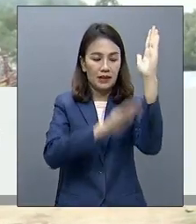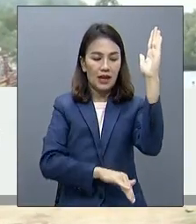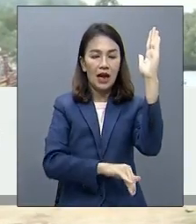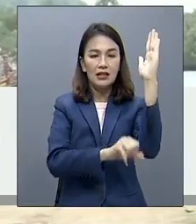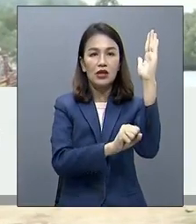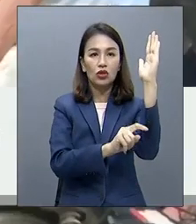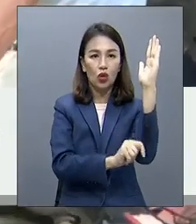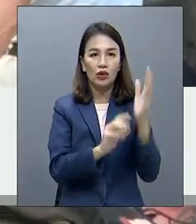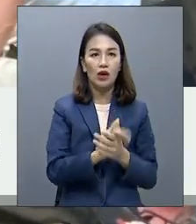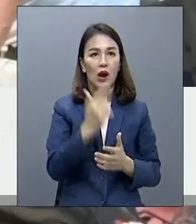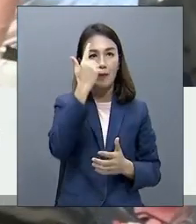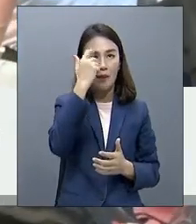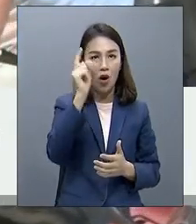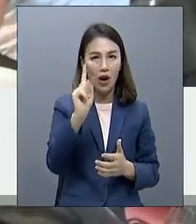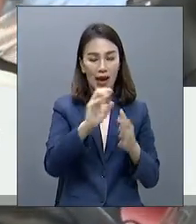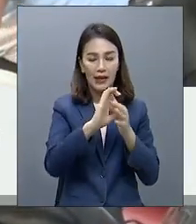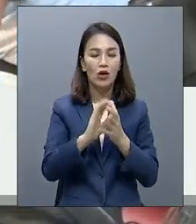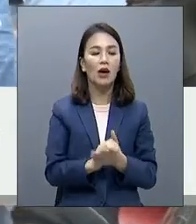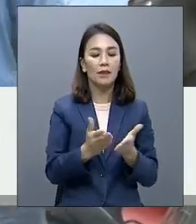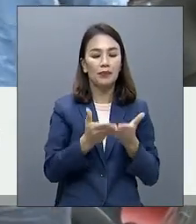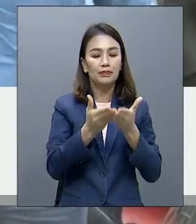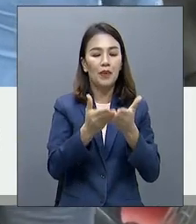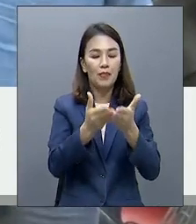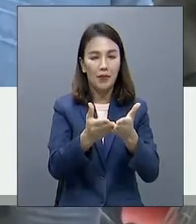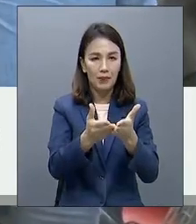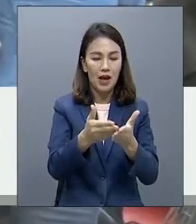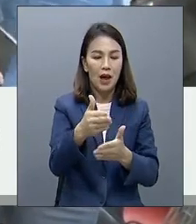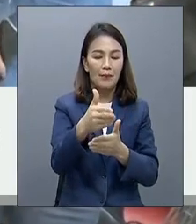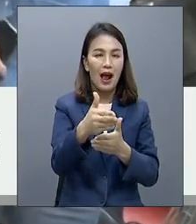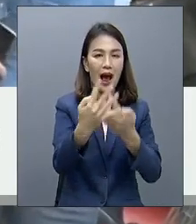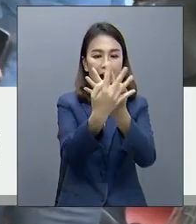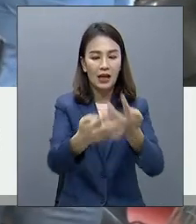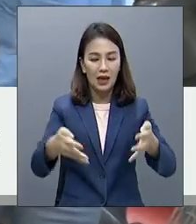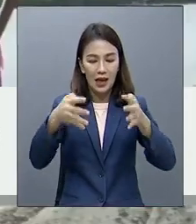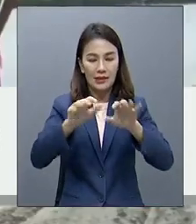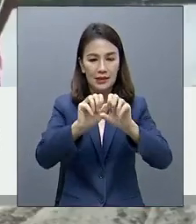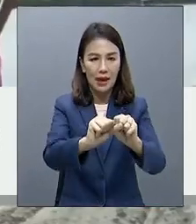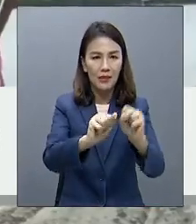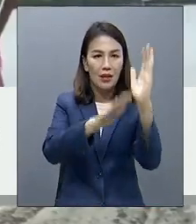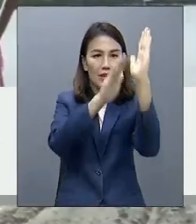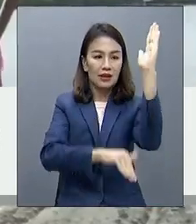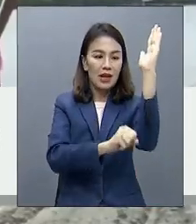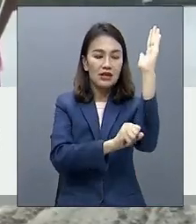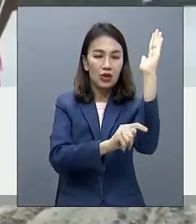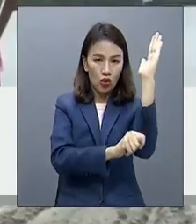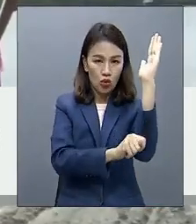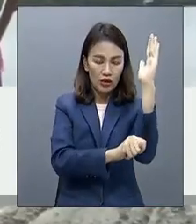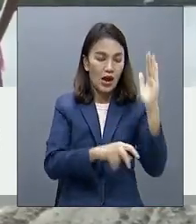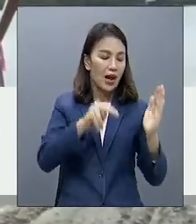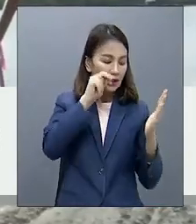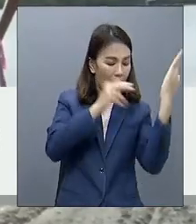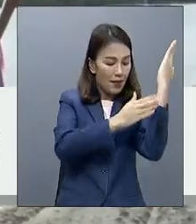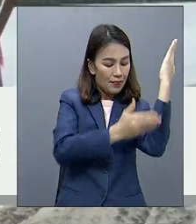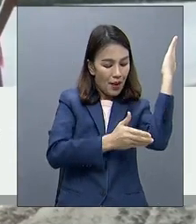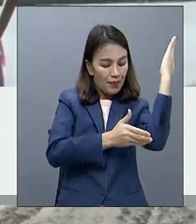ขณะทำประมงในเขตทะเลชายฝั่งบริเวณเกาะเละละตำบลเกาะสาหร่ายอำเภอเมืองสตูลห่างจากชายฝั่งเกาะเละละ